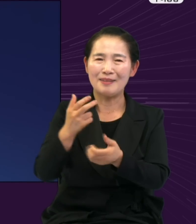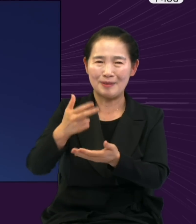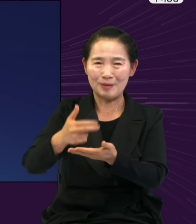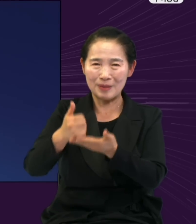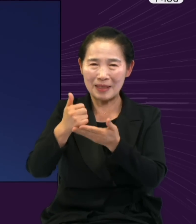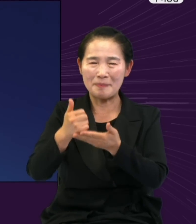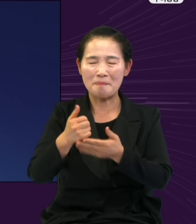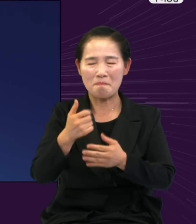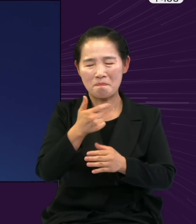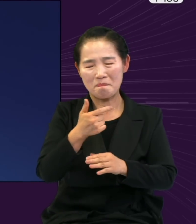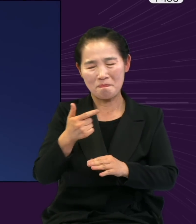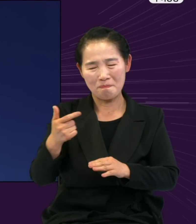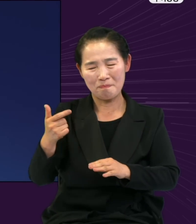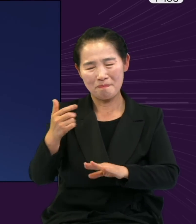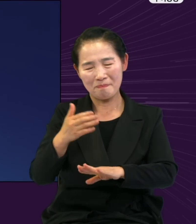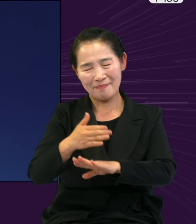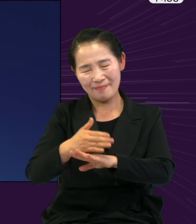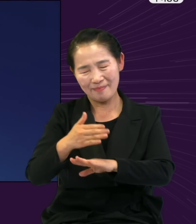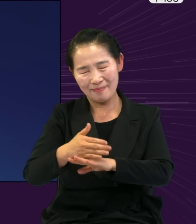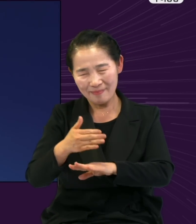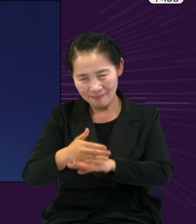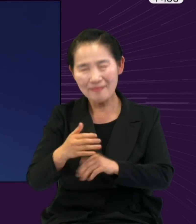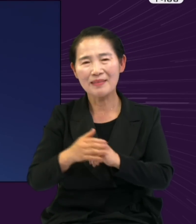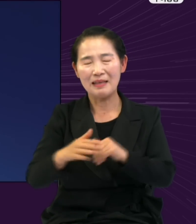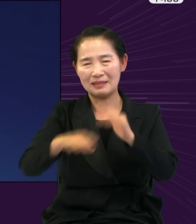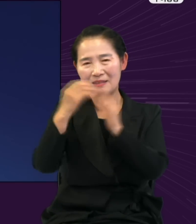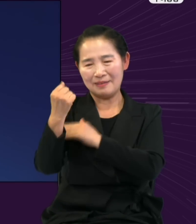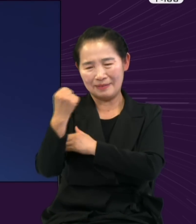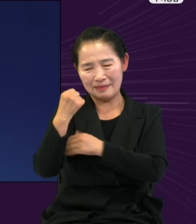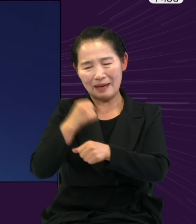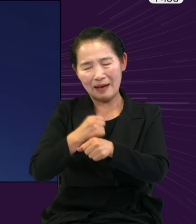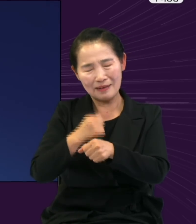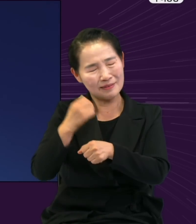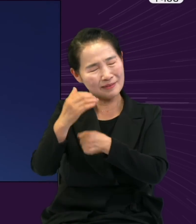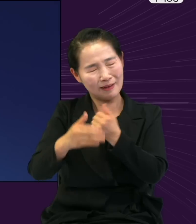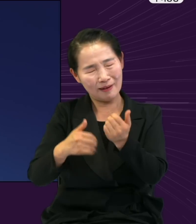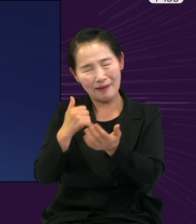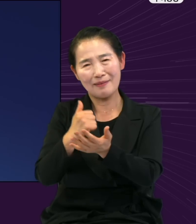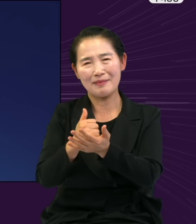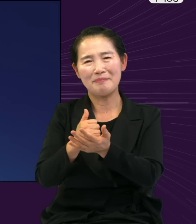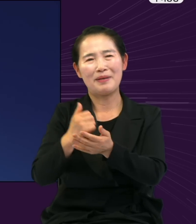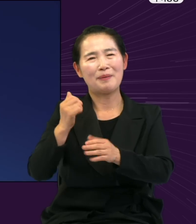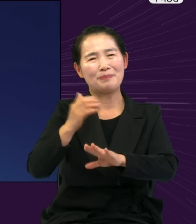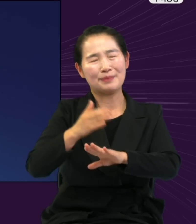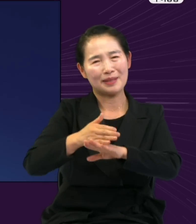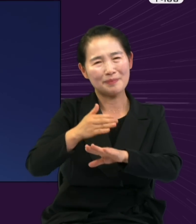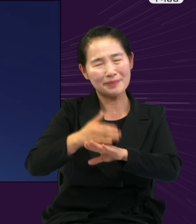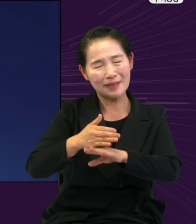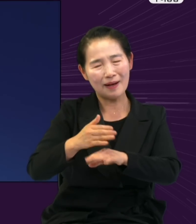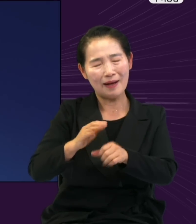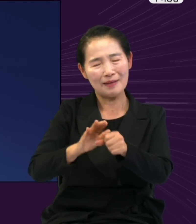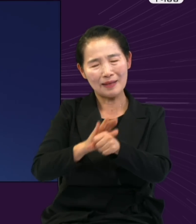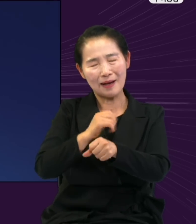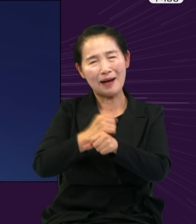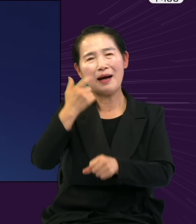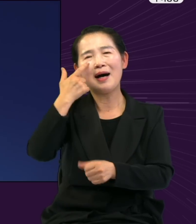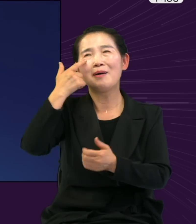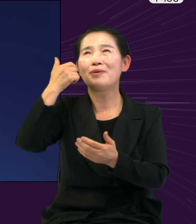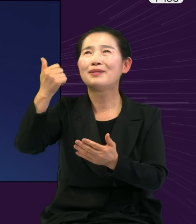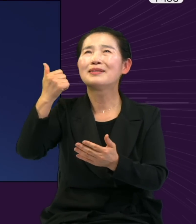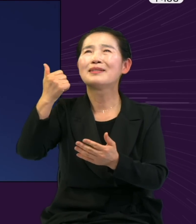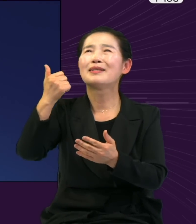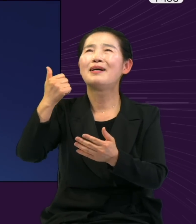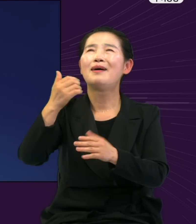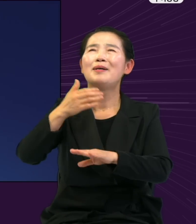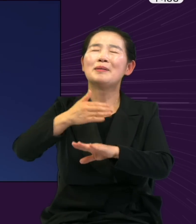감사합니다. 전능하신 하나님, 감사합니다. 사랑하는 아버지, 감사합니다.